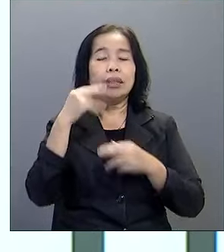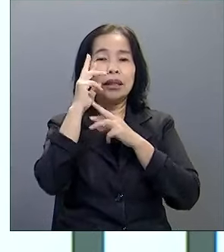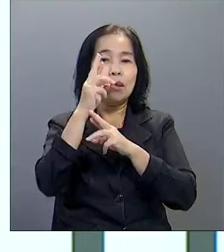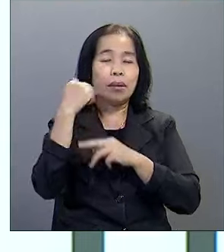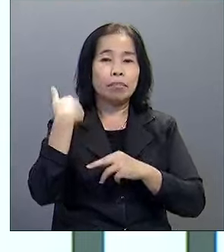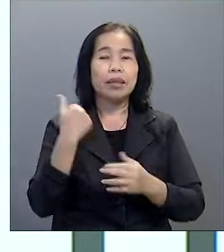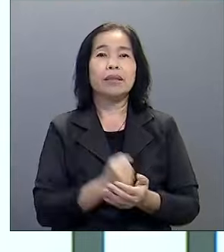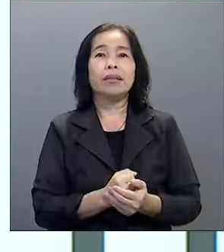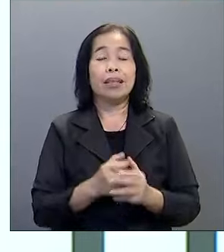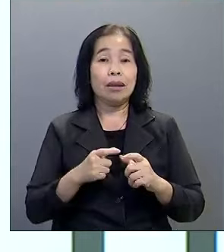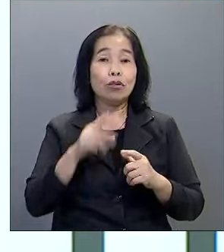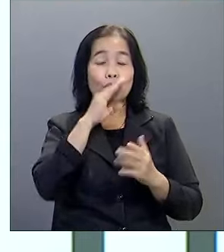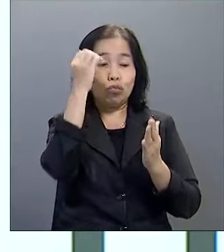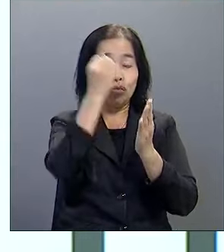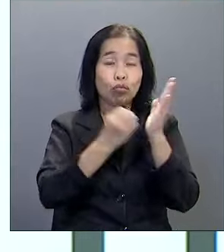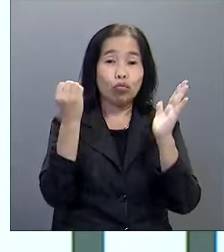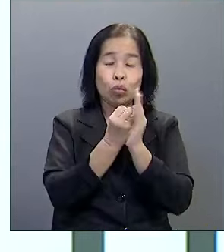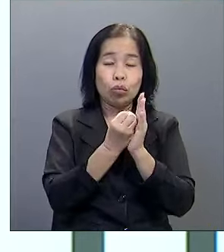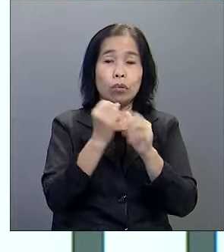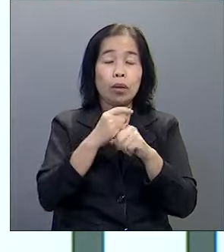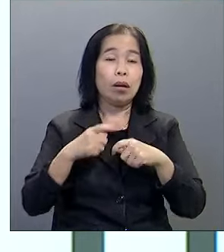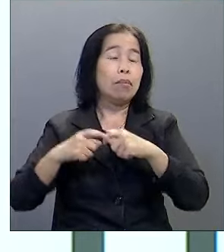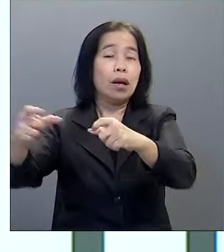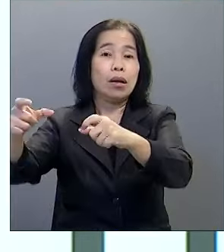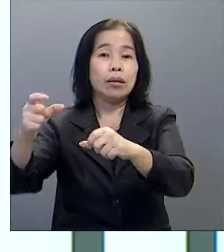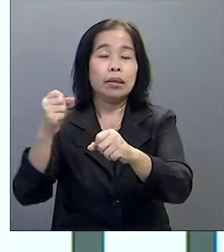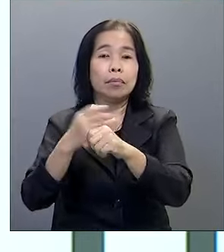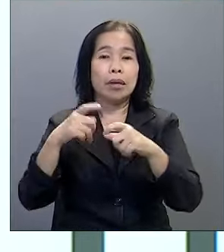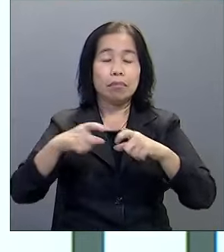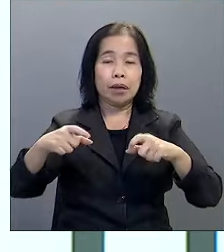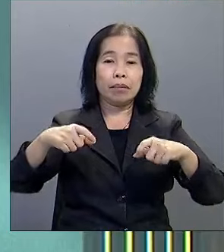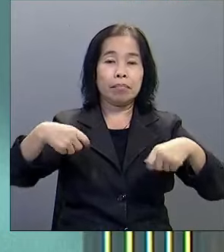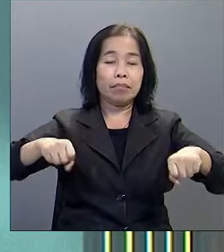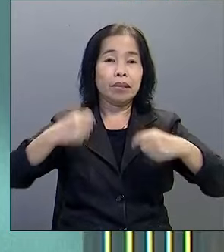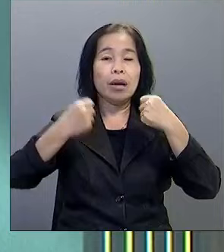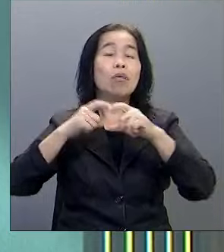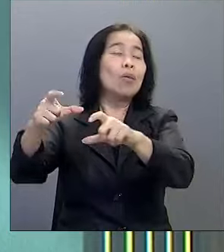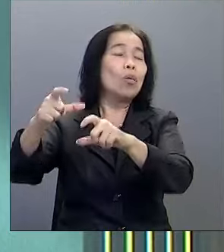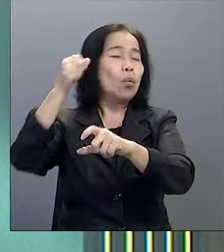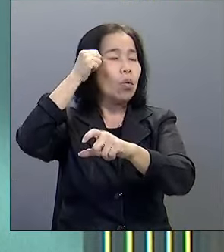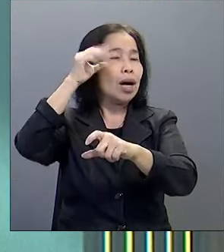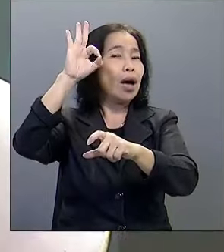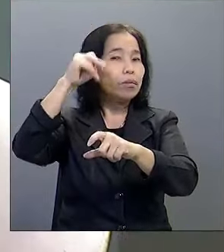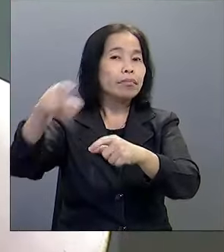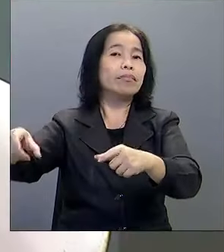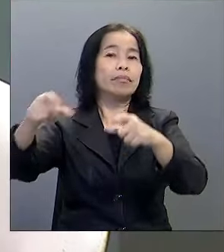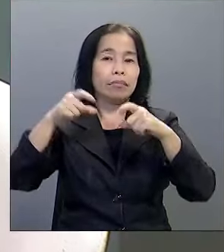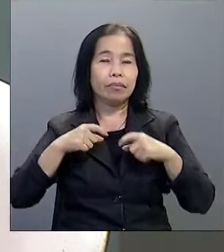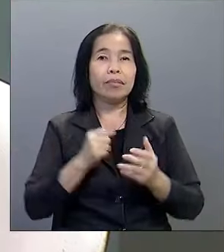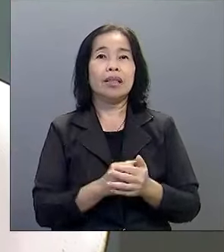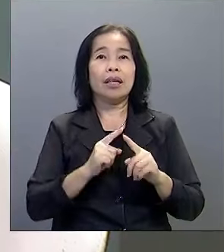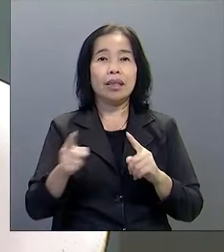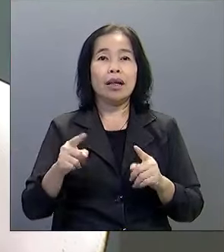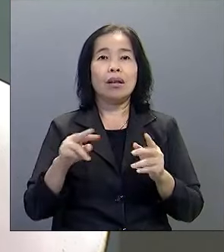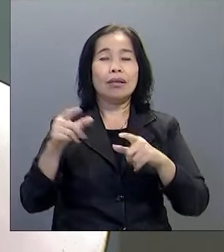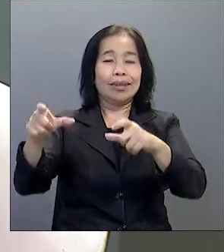าในการใบขบขี่หอวพักน beginพับขี่ลทต์มันใช้เวลานานค weapon วันครั90ีusc homesีี้ วันคืนมา